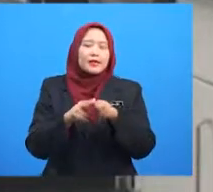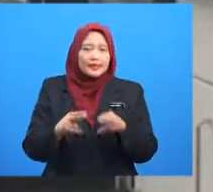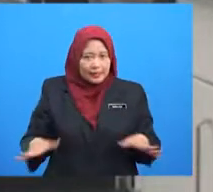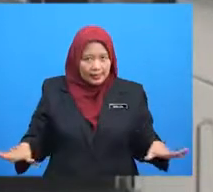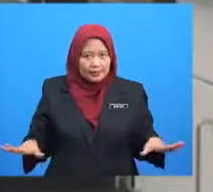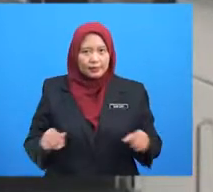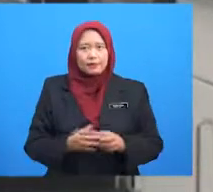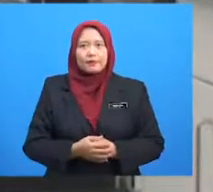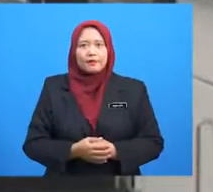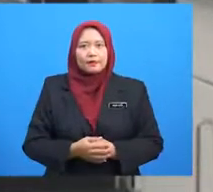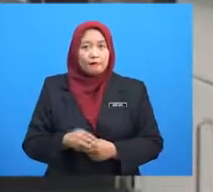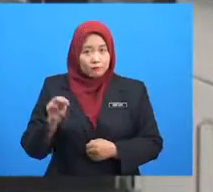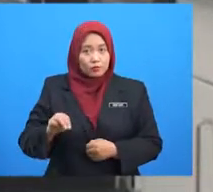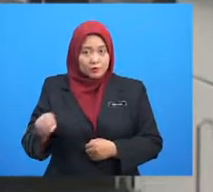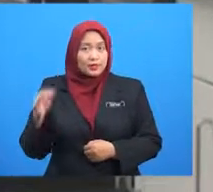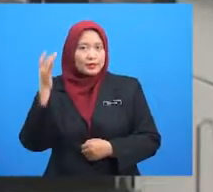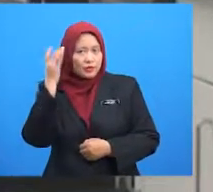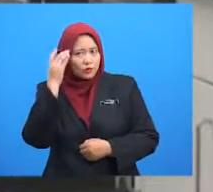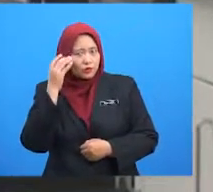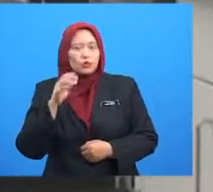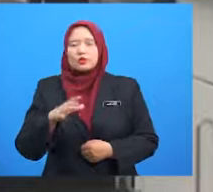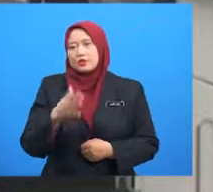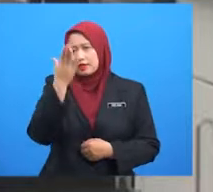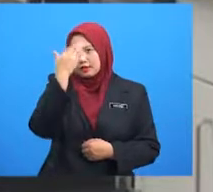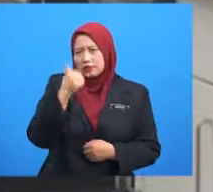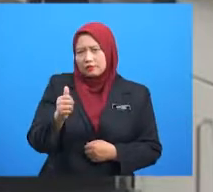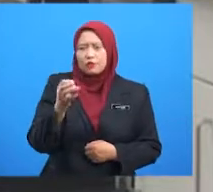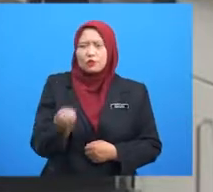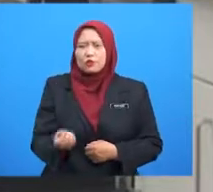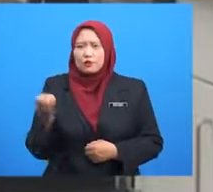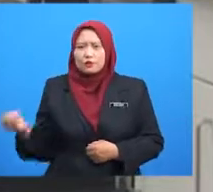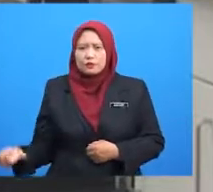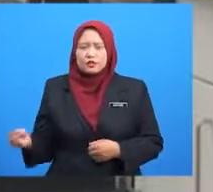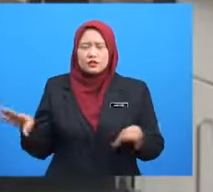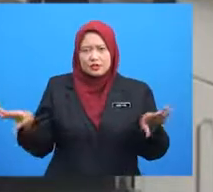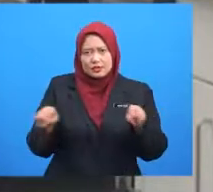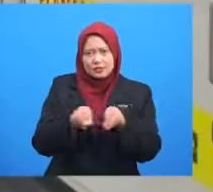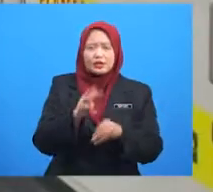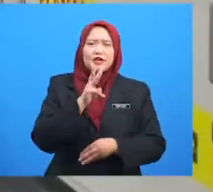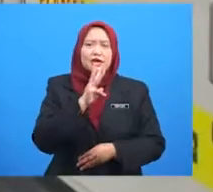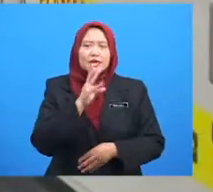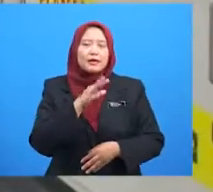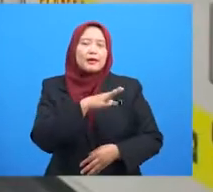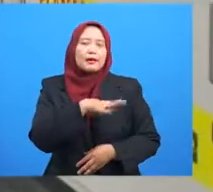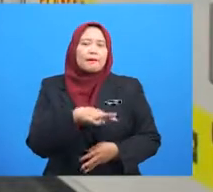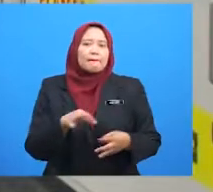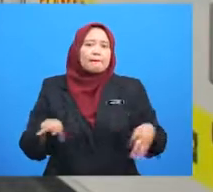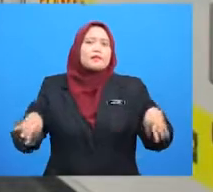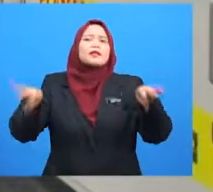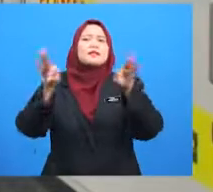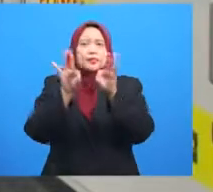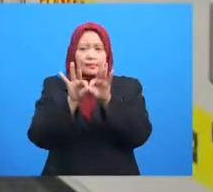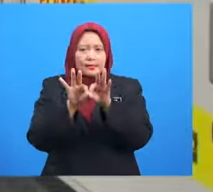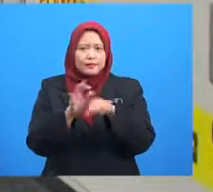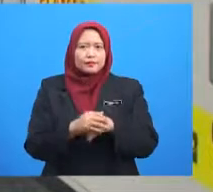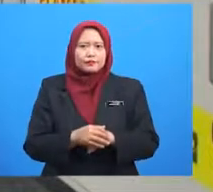Baiklah, murid-murid tahu tak kenapa objek yang menyerap air itu sangat penting? Setiap hari